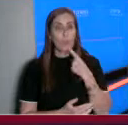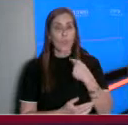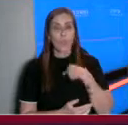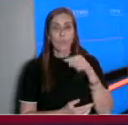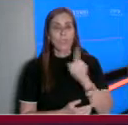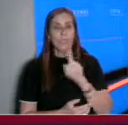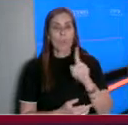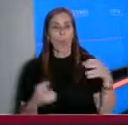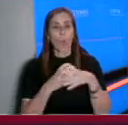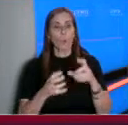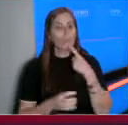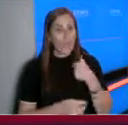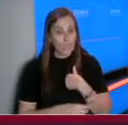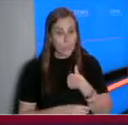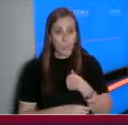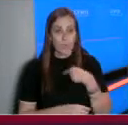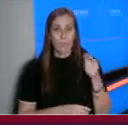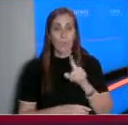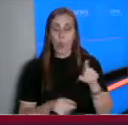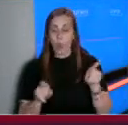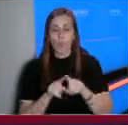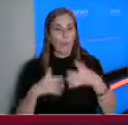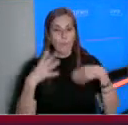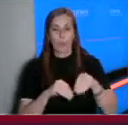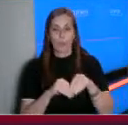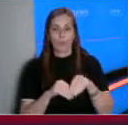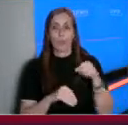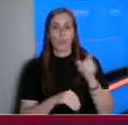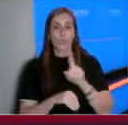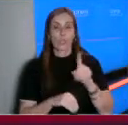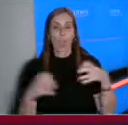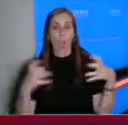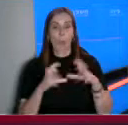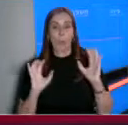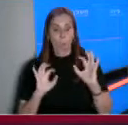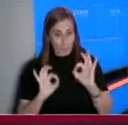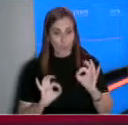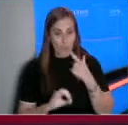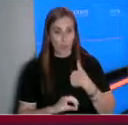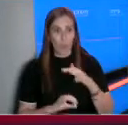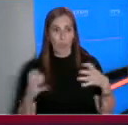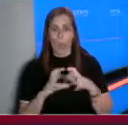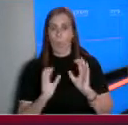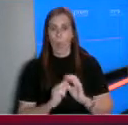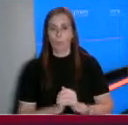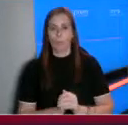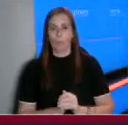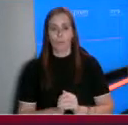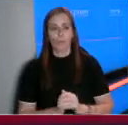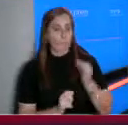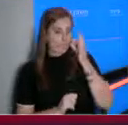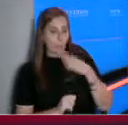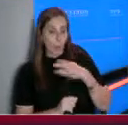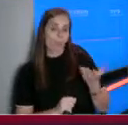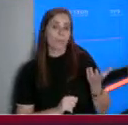לי שזה לא חונטה. שיגידו לי שזה לא אותה משפחה. שזה לא חמולה, בסדר? טוב. חמולה. אוקיי, שימו לב,